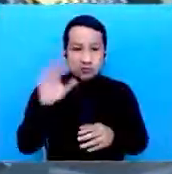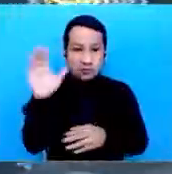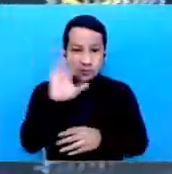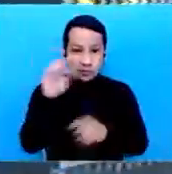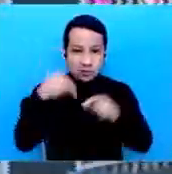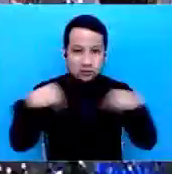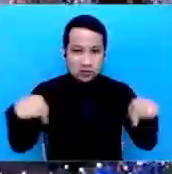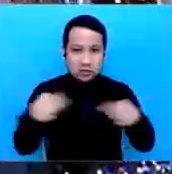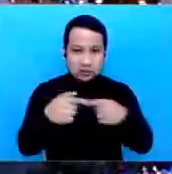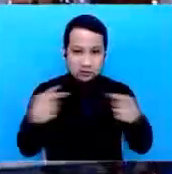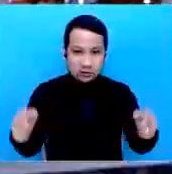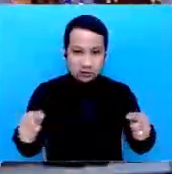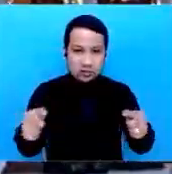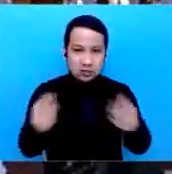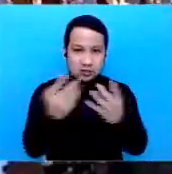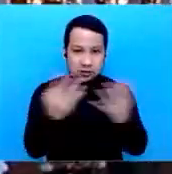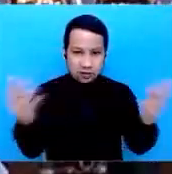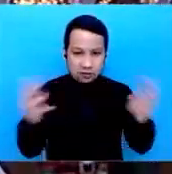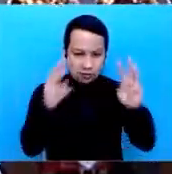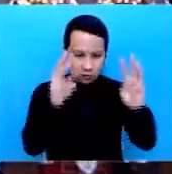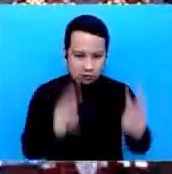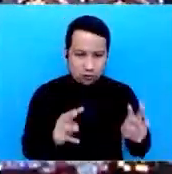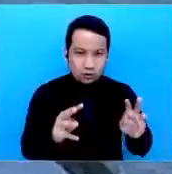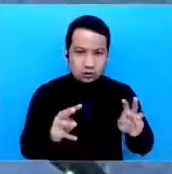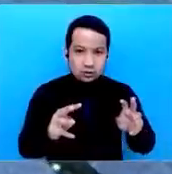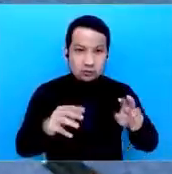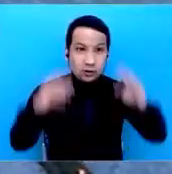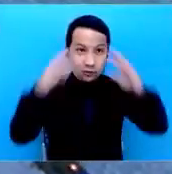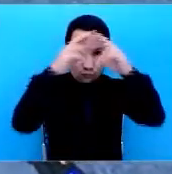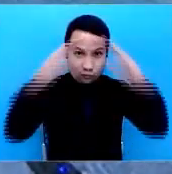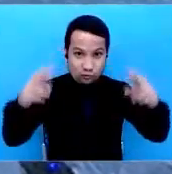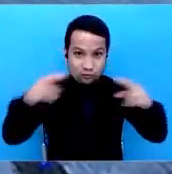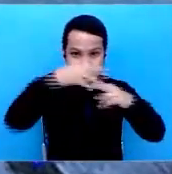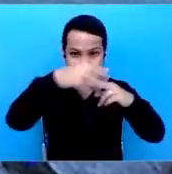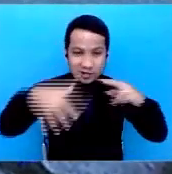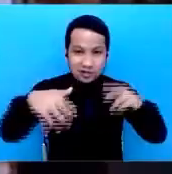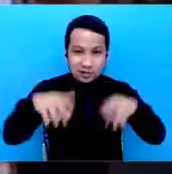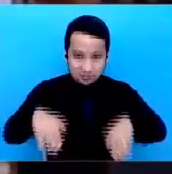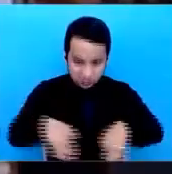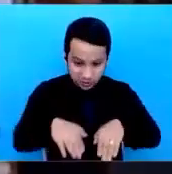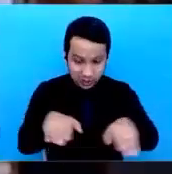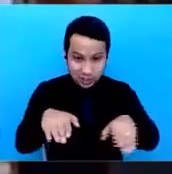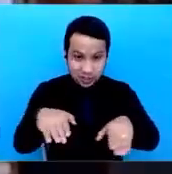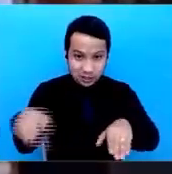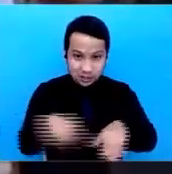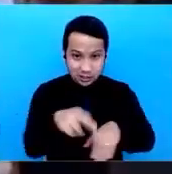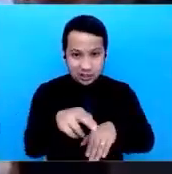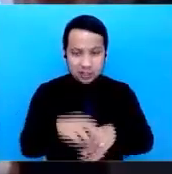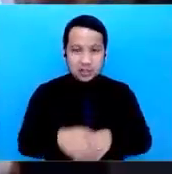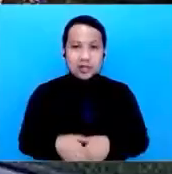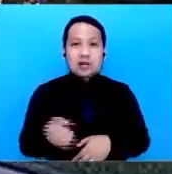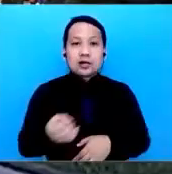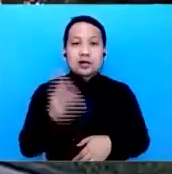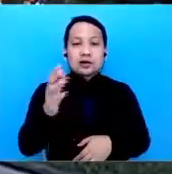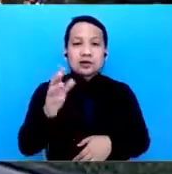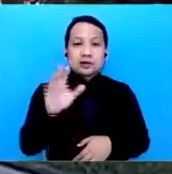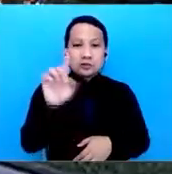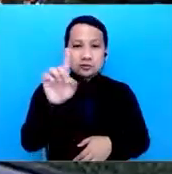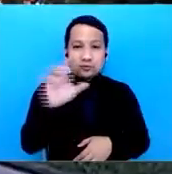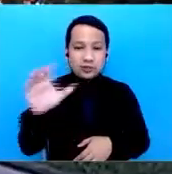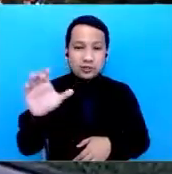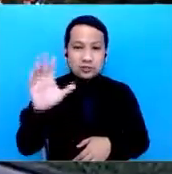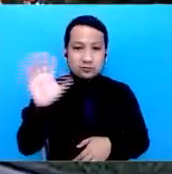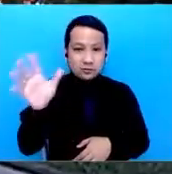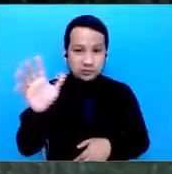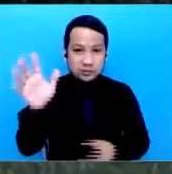gate, bakod, pader, kisame, bubong at maging ang sahig. Aabot ng mahigit